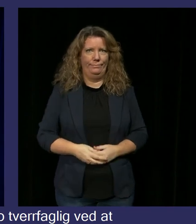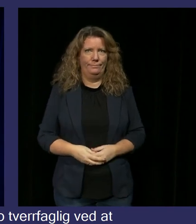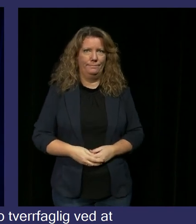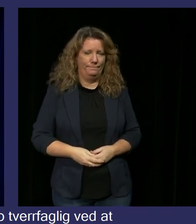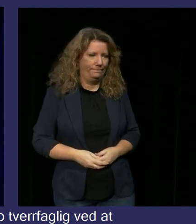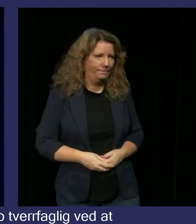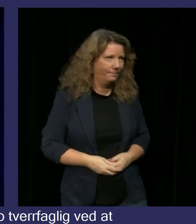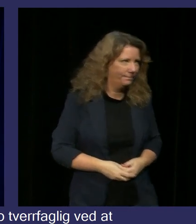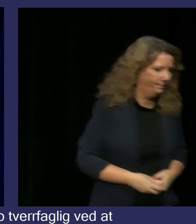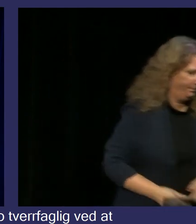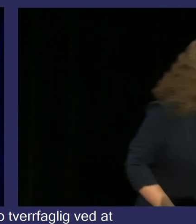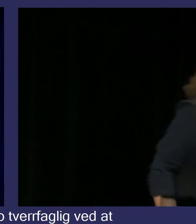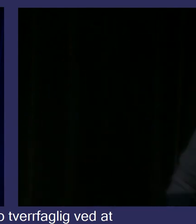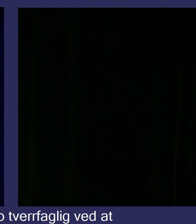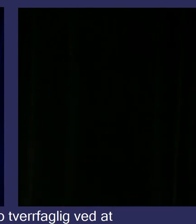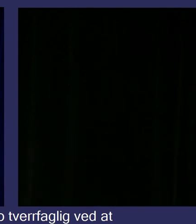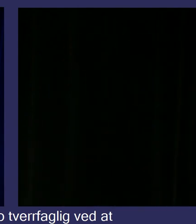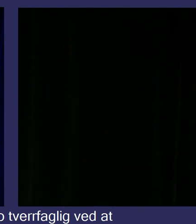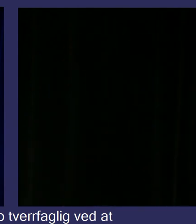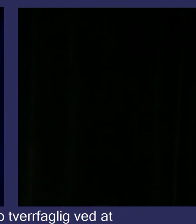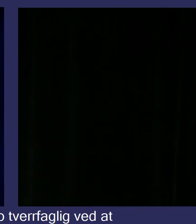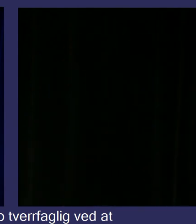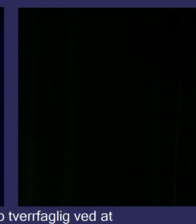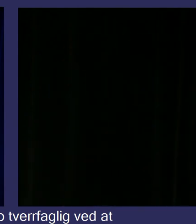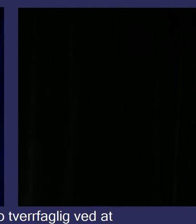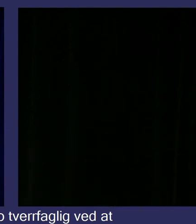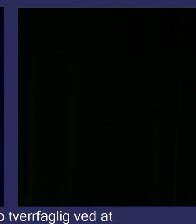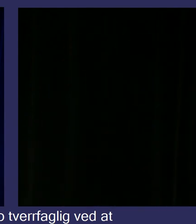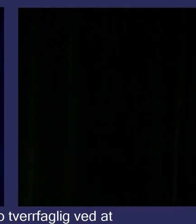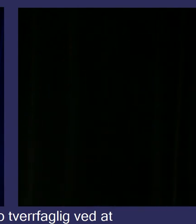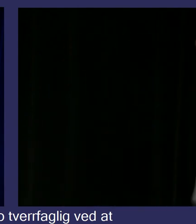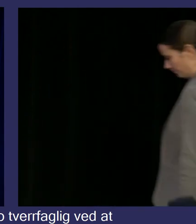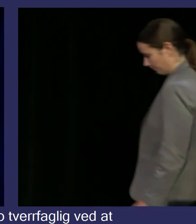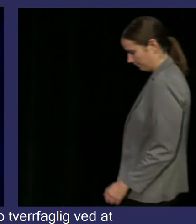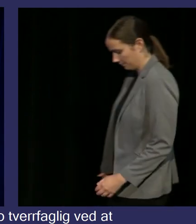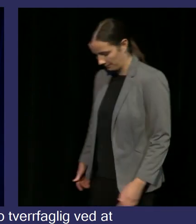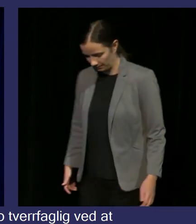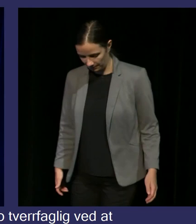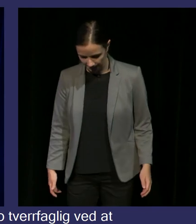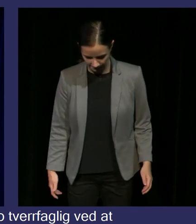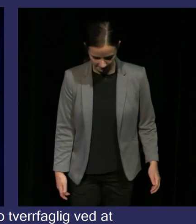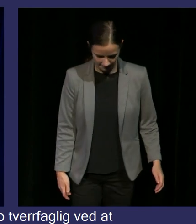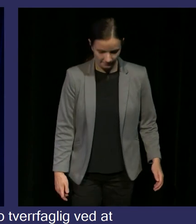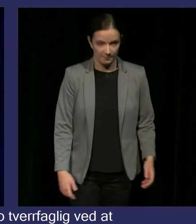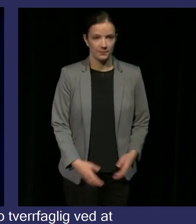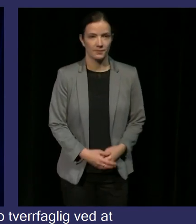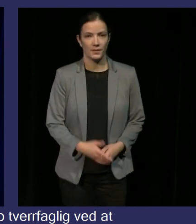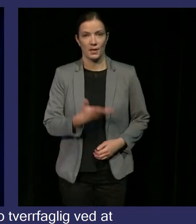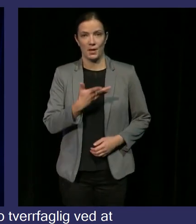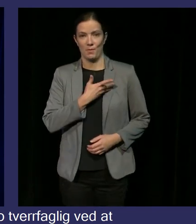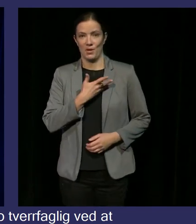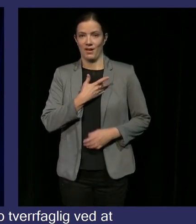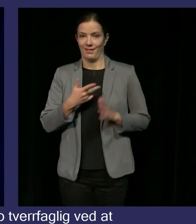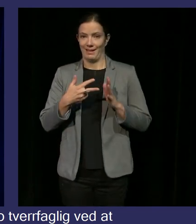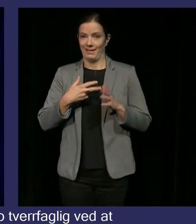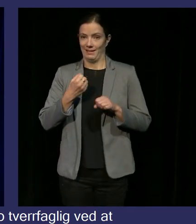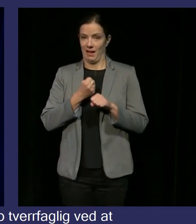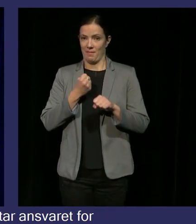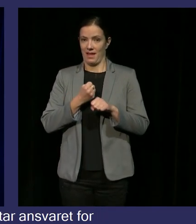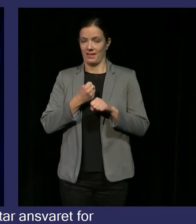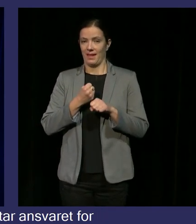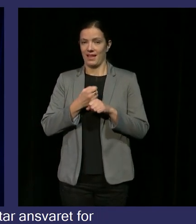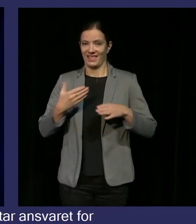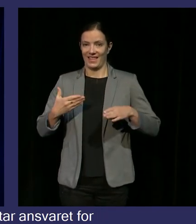Holten, mye av digitaliseringsarbeidet jo tverrfaglig, og ved at ulike fagkompetanse må kombineres